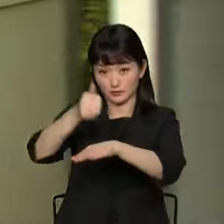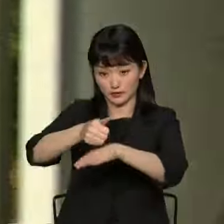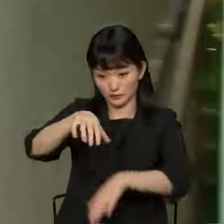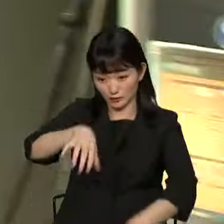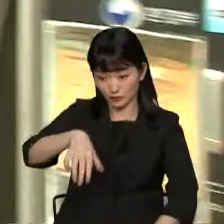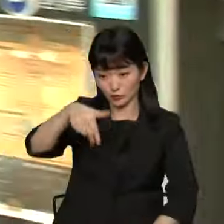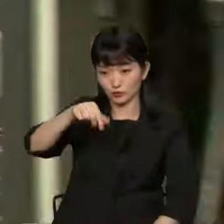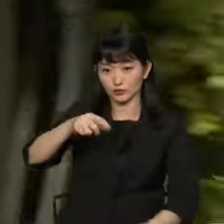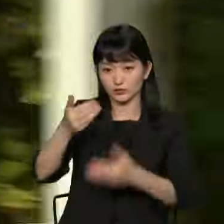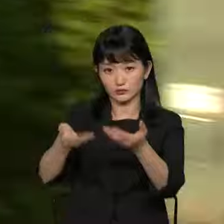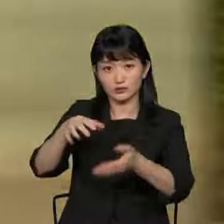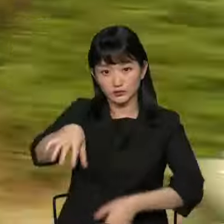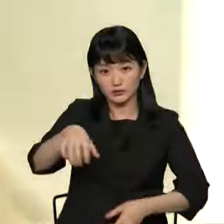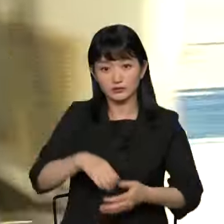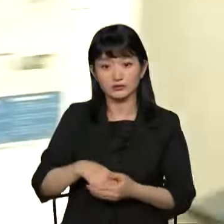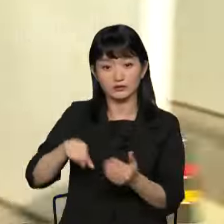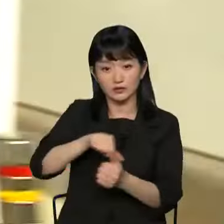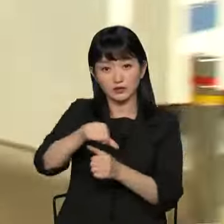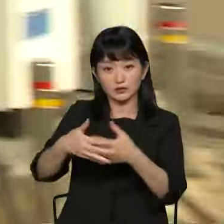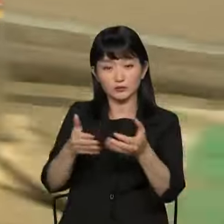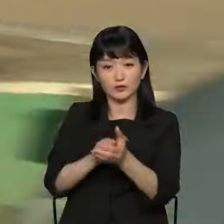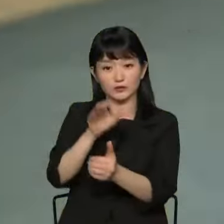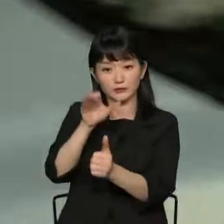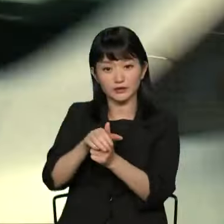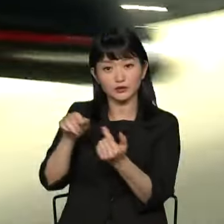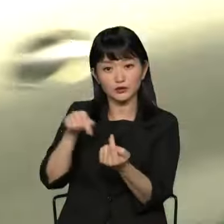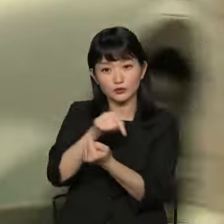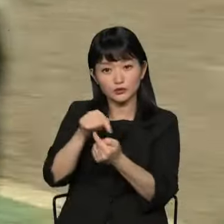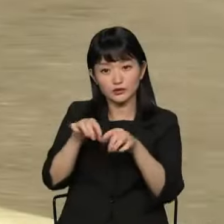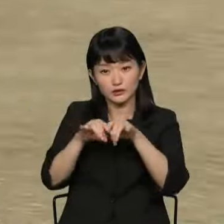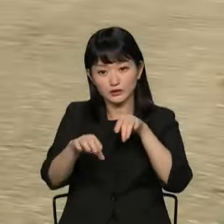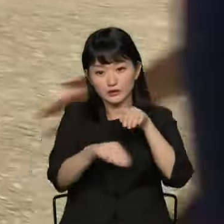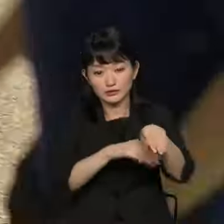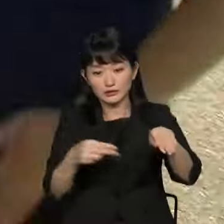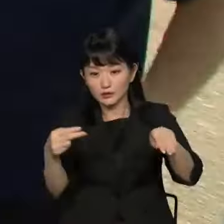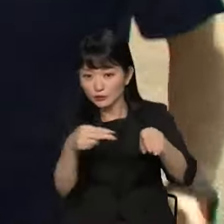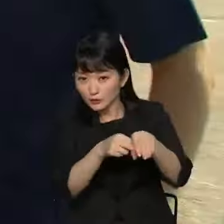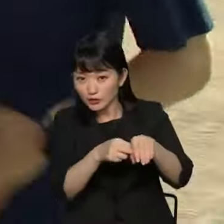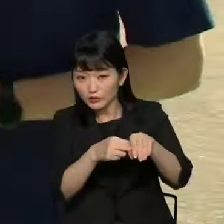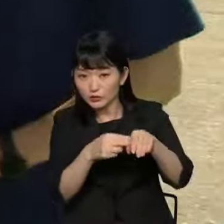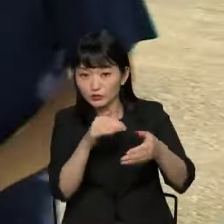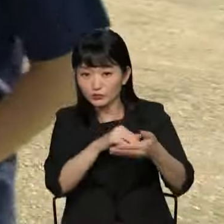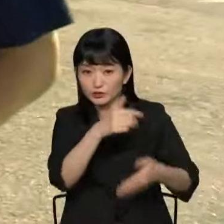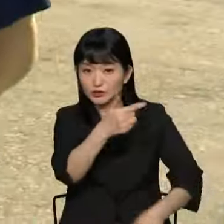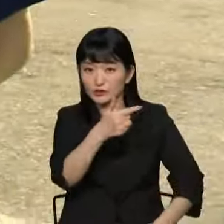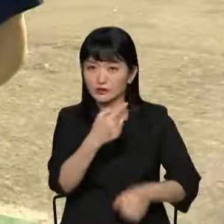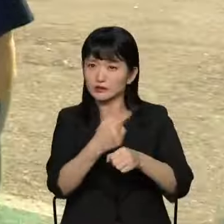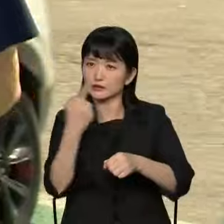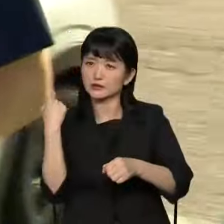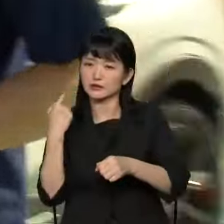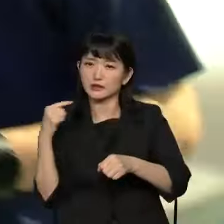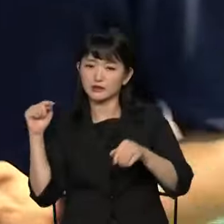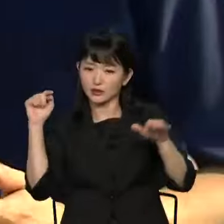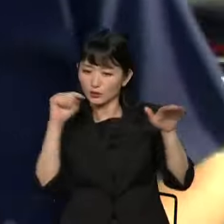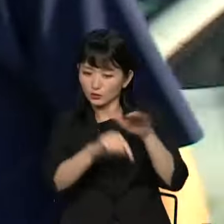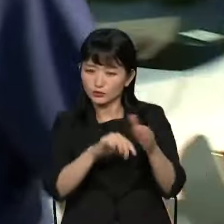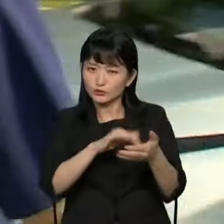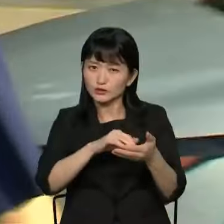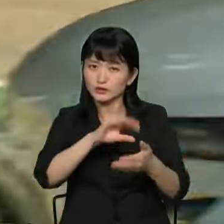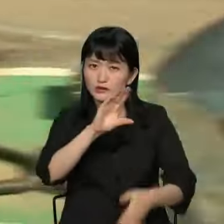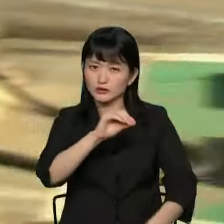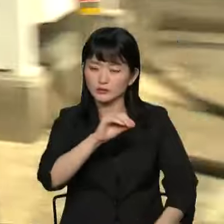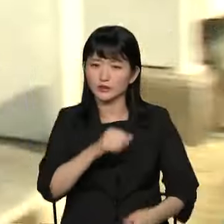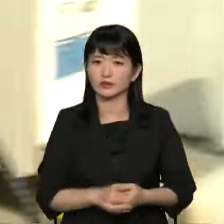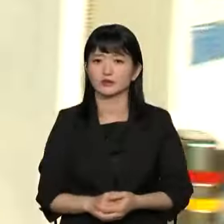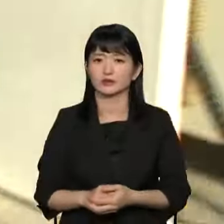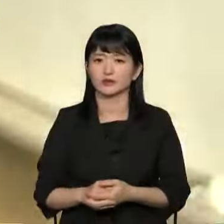죽전 휴게소입니다. 이곳에는 환경부가 운영하는 전기차 충전기 6대가 있는데 지난해만 4만 대를 이용했습니다. 그런데 질식